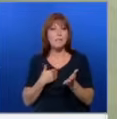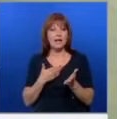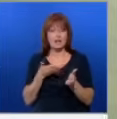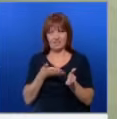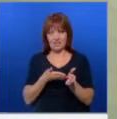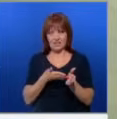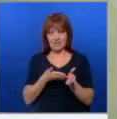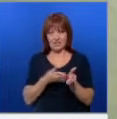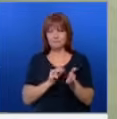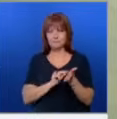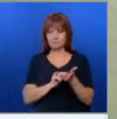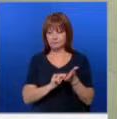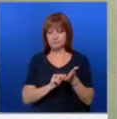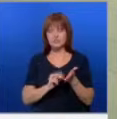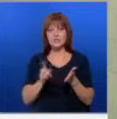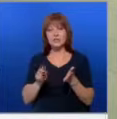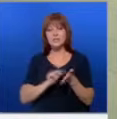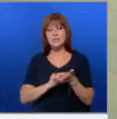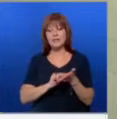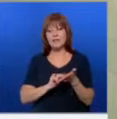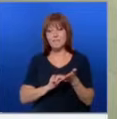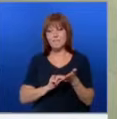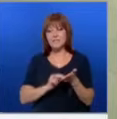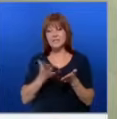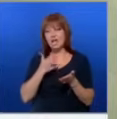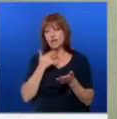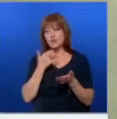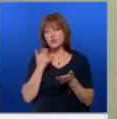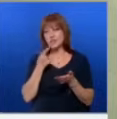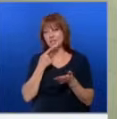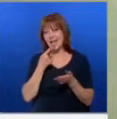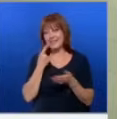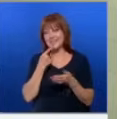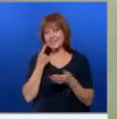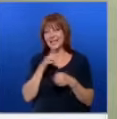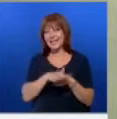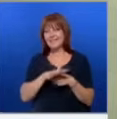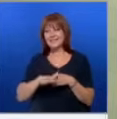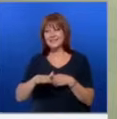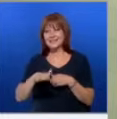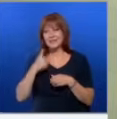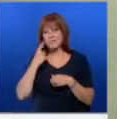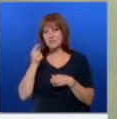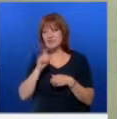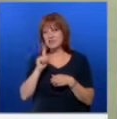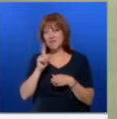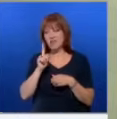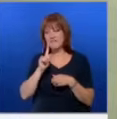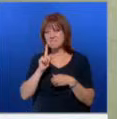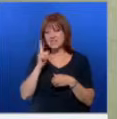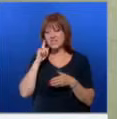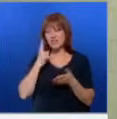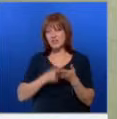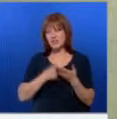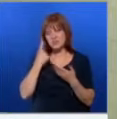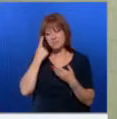съдържат наистина, но те са написани все пак на чужд език и тези деца и младежи не са били длъжни да знаят този